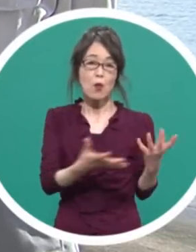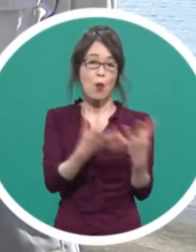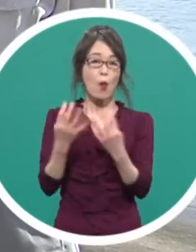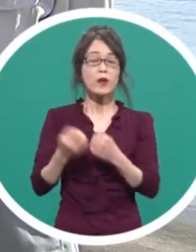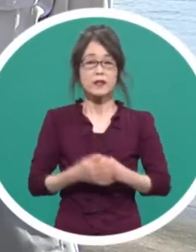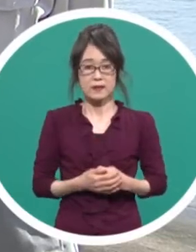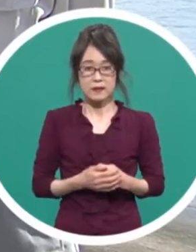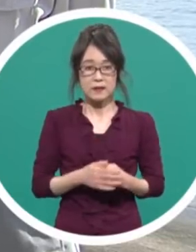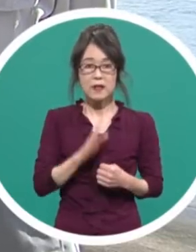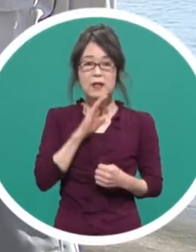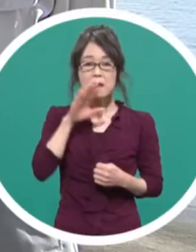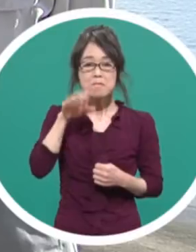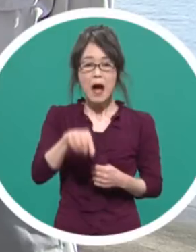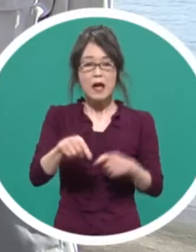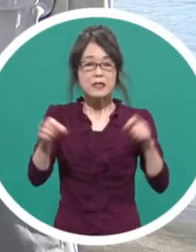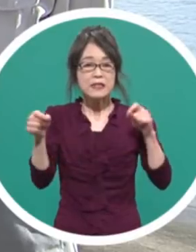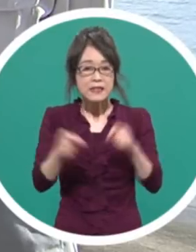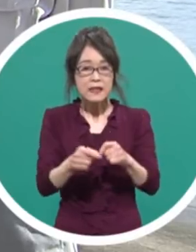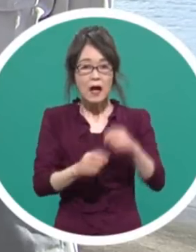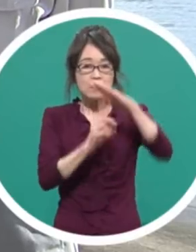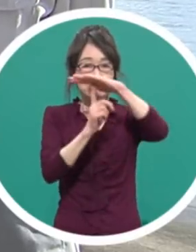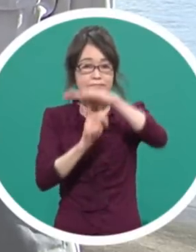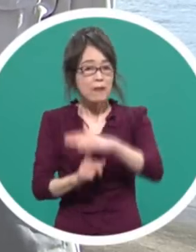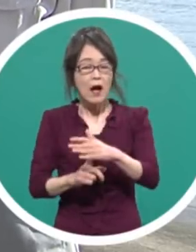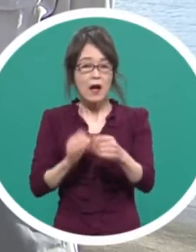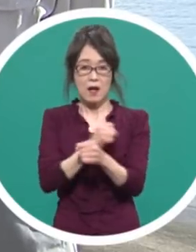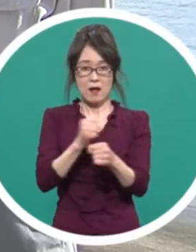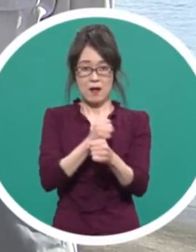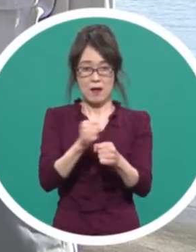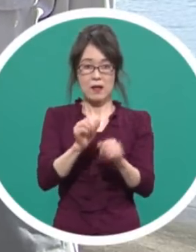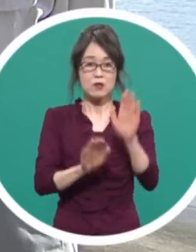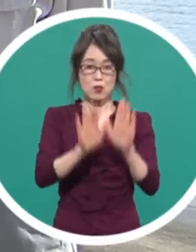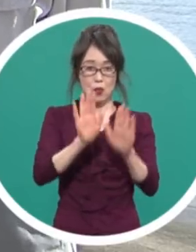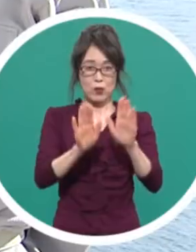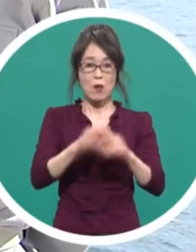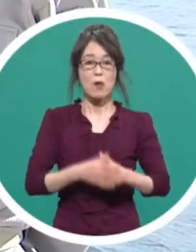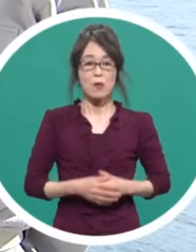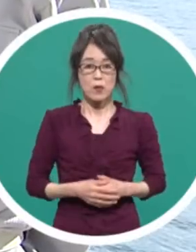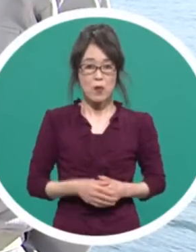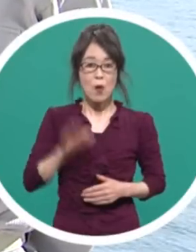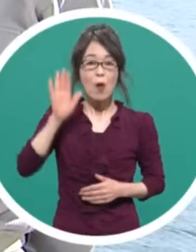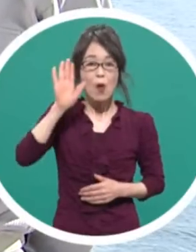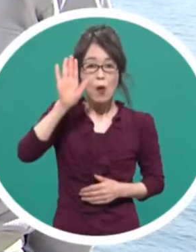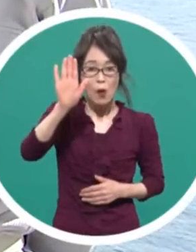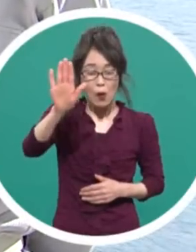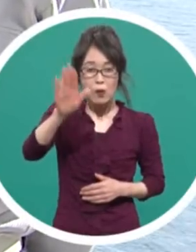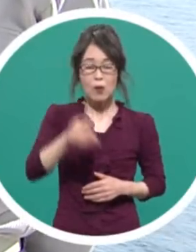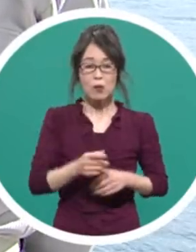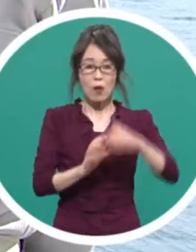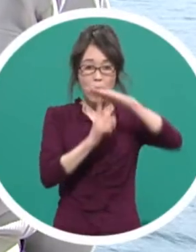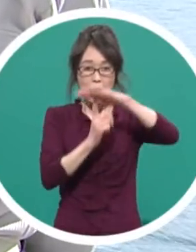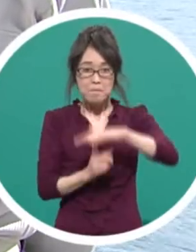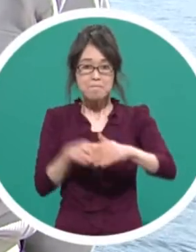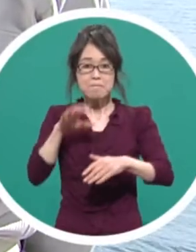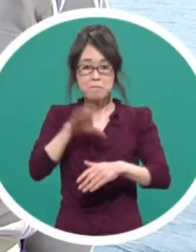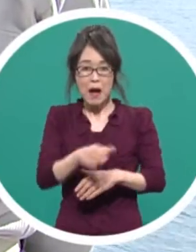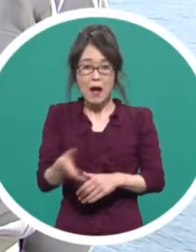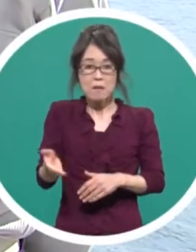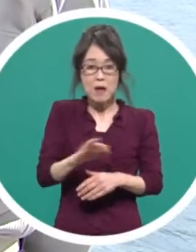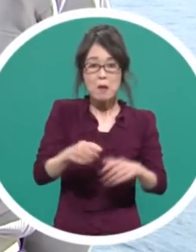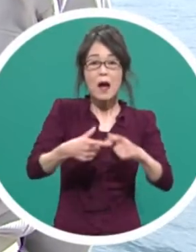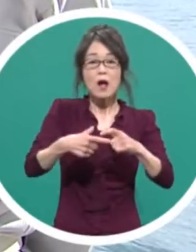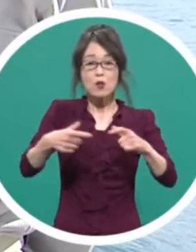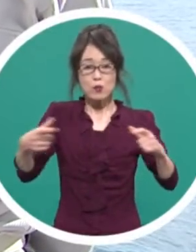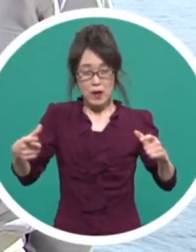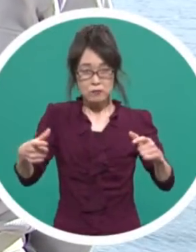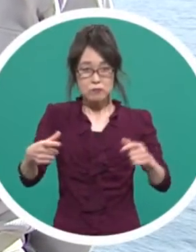か現場すぐ近くにはドクターヘリが着陸できていないのが現状です。今後ますますドクターヘリのランデブーポ